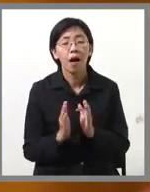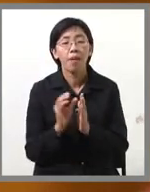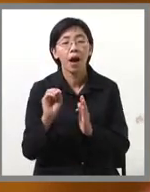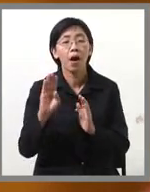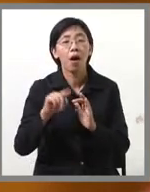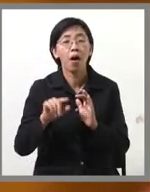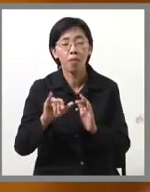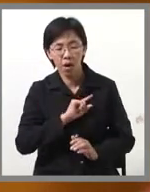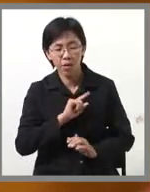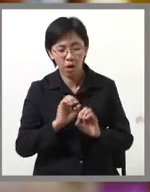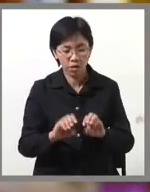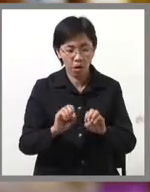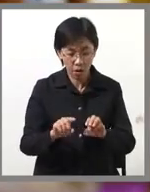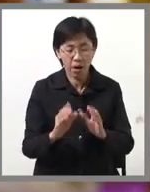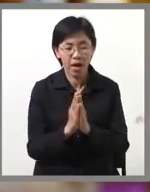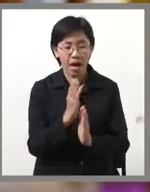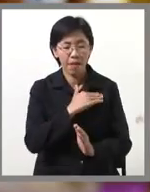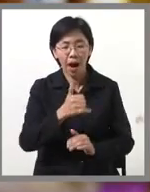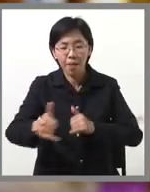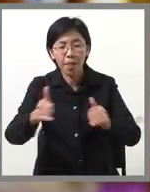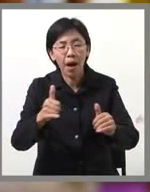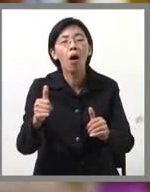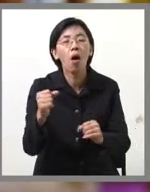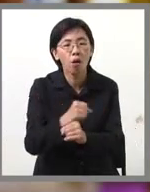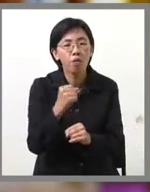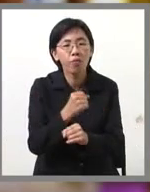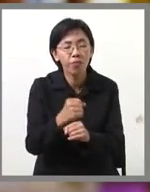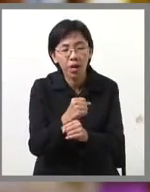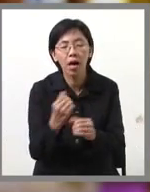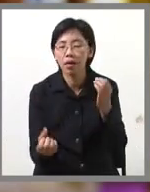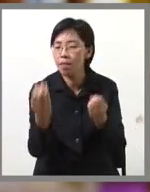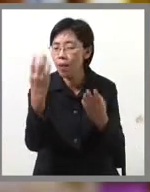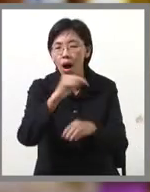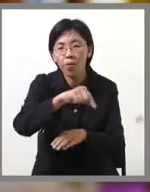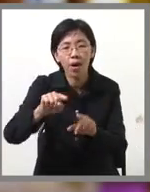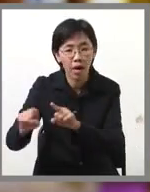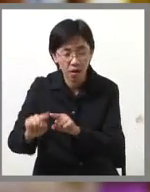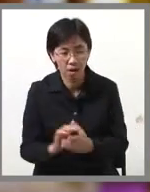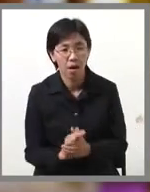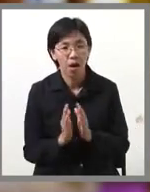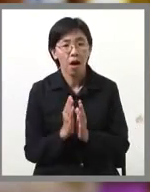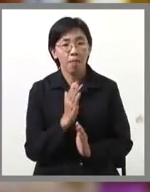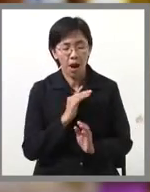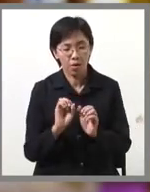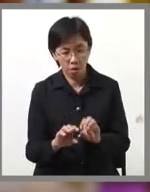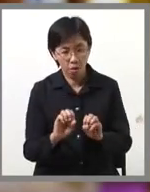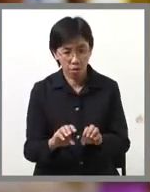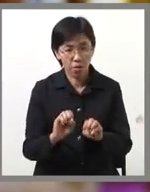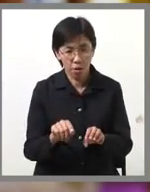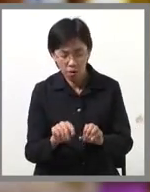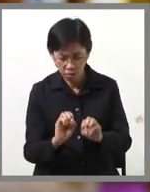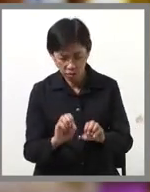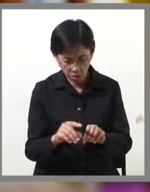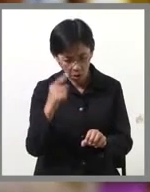ที่จะออกไปธุดงค ์ก็คือเวลาพระที่จะออกธุดงค์เนี่ยก็ต้องมาเรียนกับหลวงพ่อโบ้ยหลวงพ่อโบ้ยก็จะส